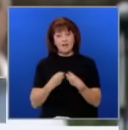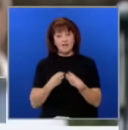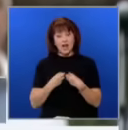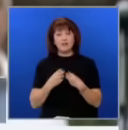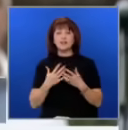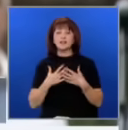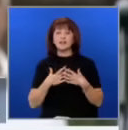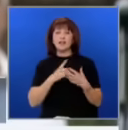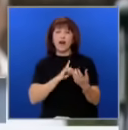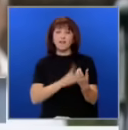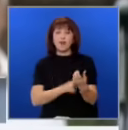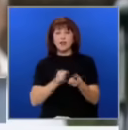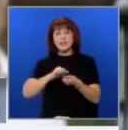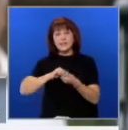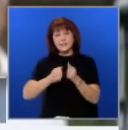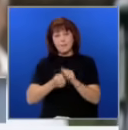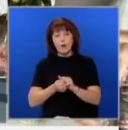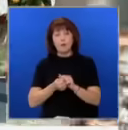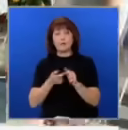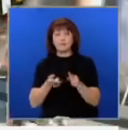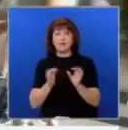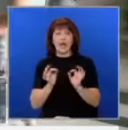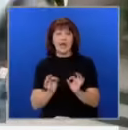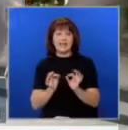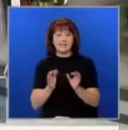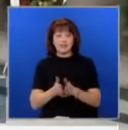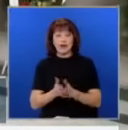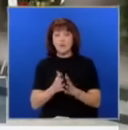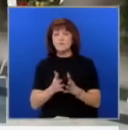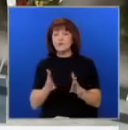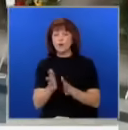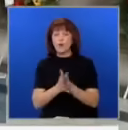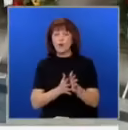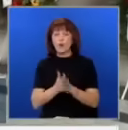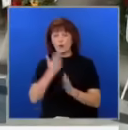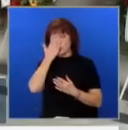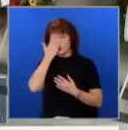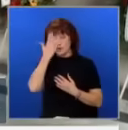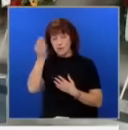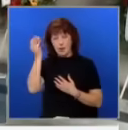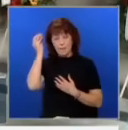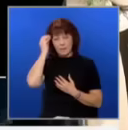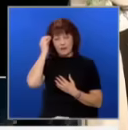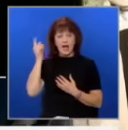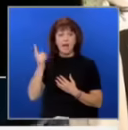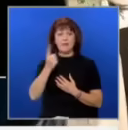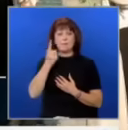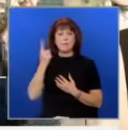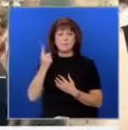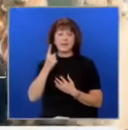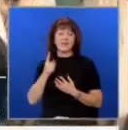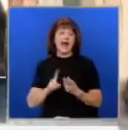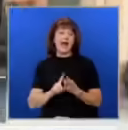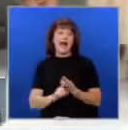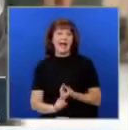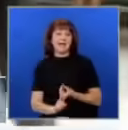стремежа и волята да се борят, тя става реалност. Много столичани гости на София почетоха паметта на първия български княз след